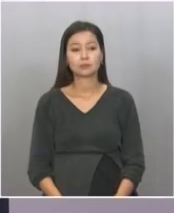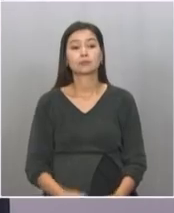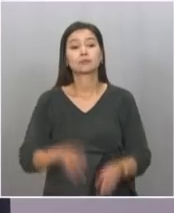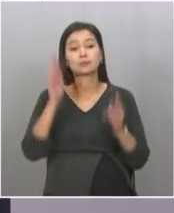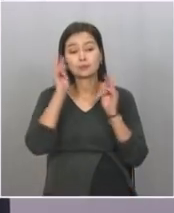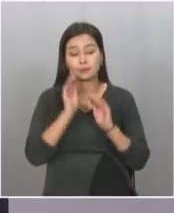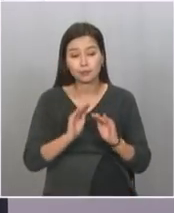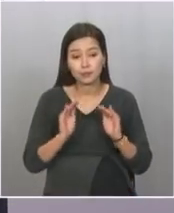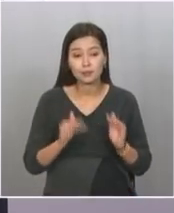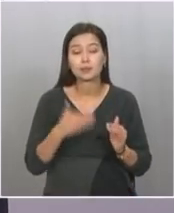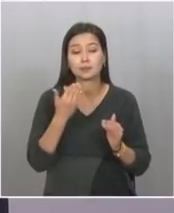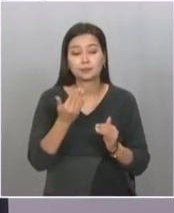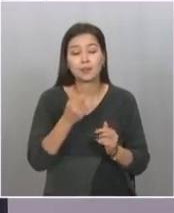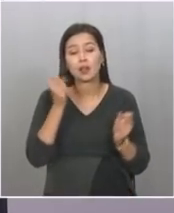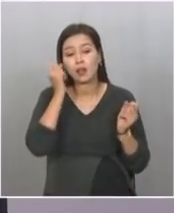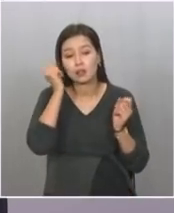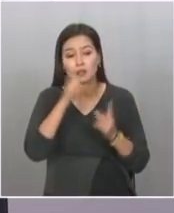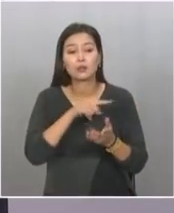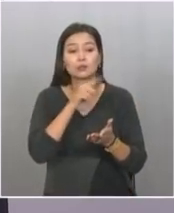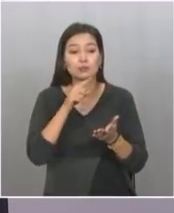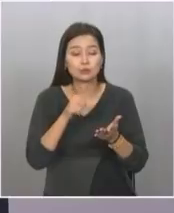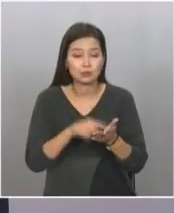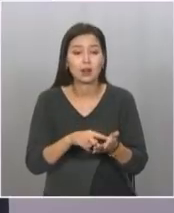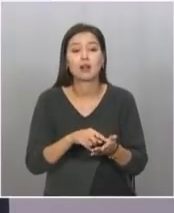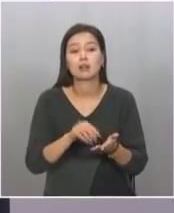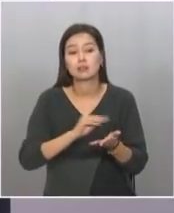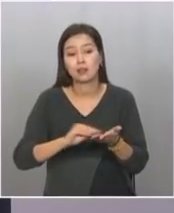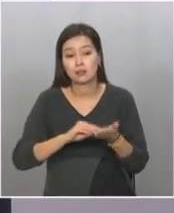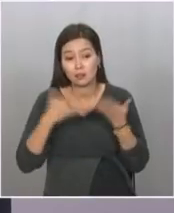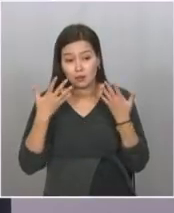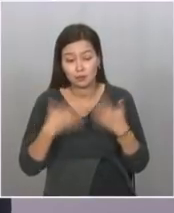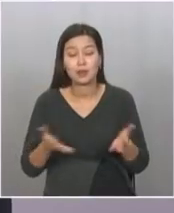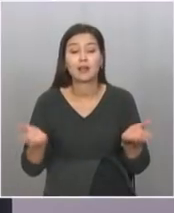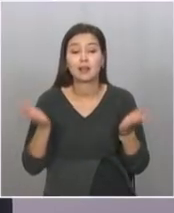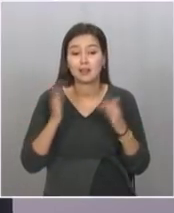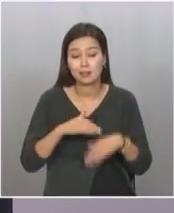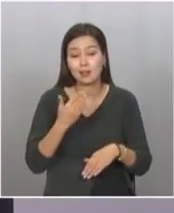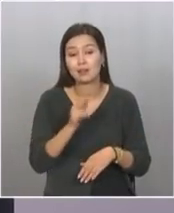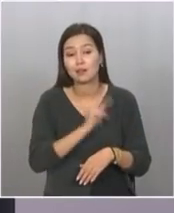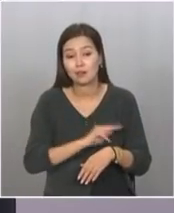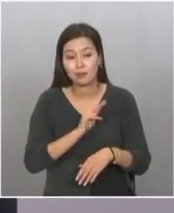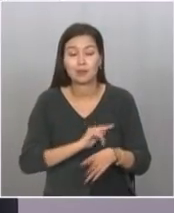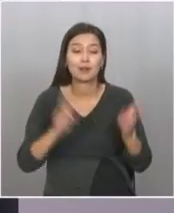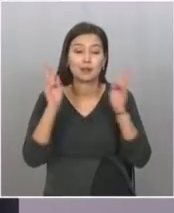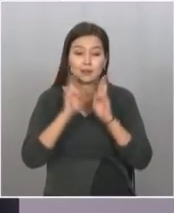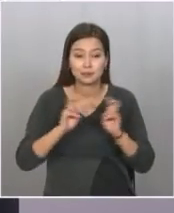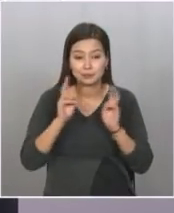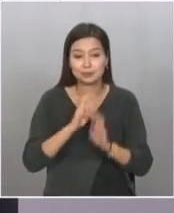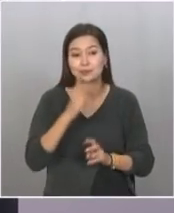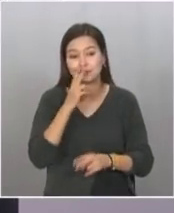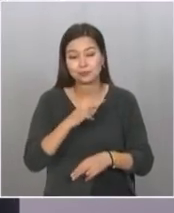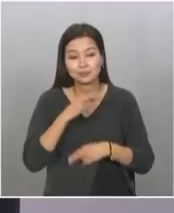Оқушылар, сіздер анықтауыш сұрақтар құрастырды деген сенімдемін. Ендеше өз жұмыстарыңызды мына берілген